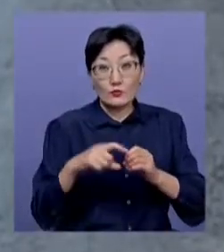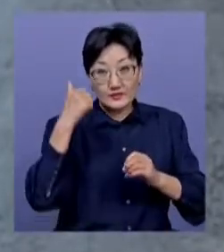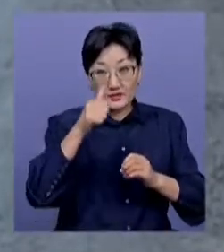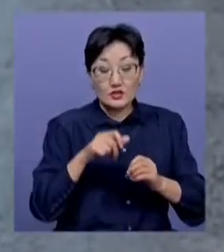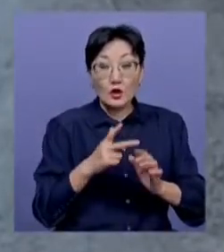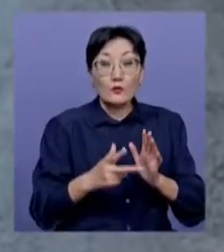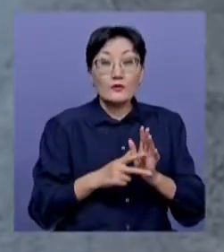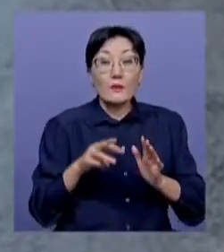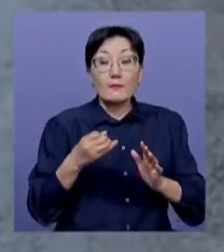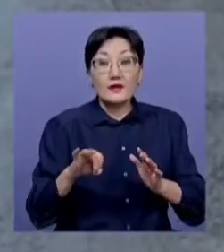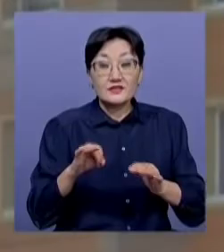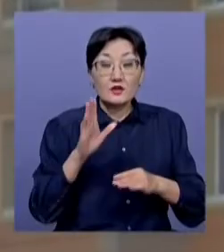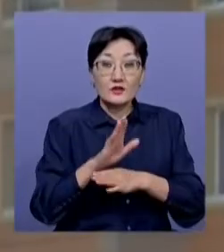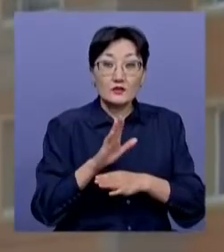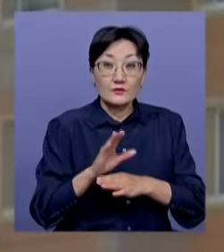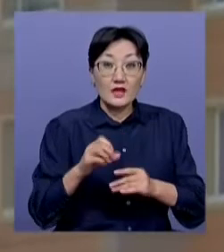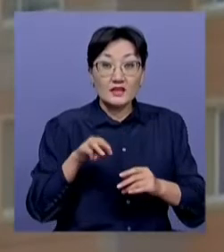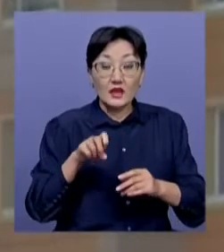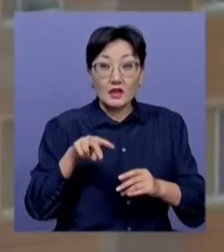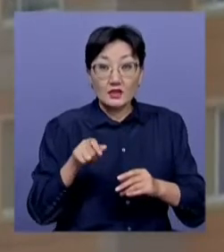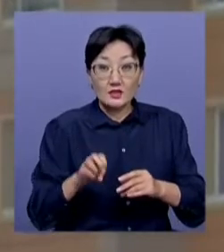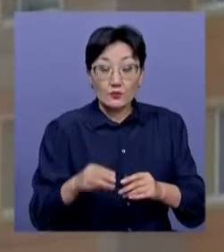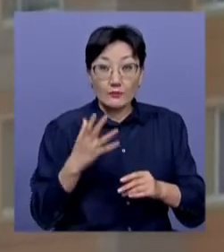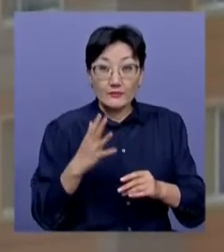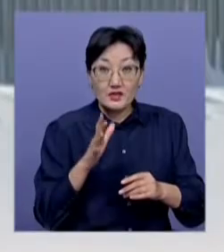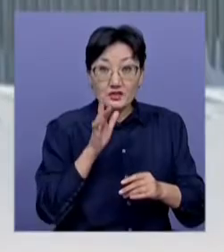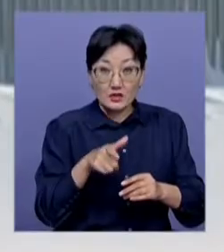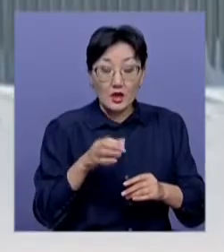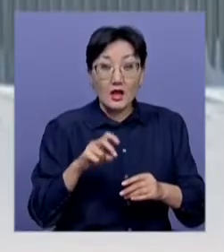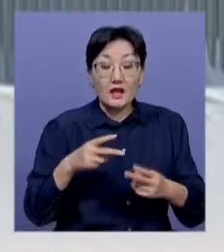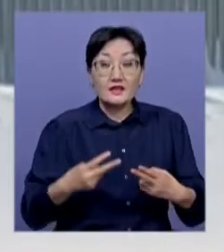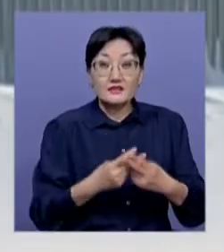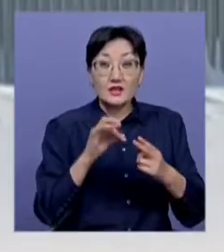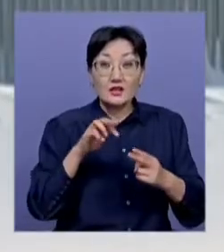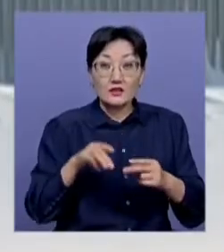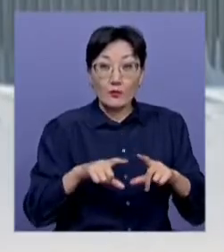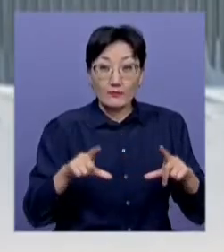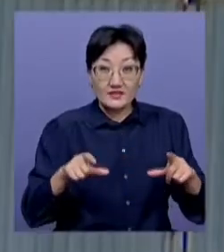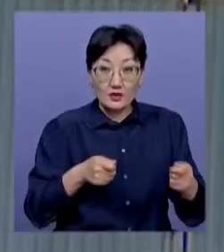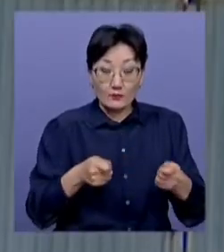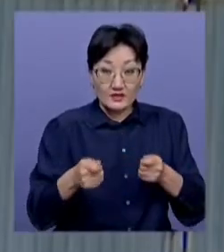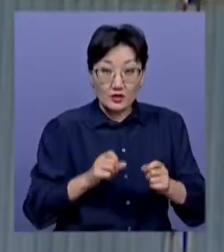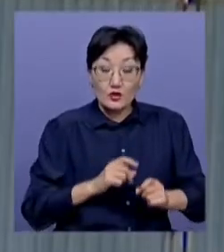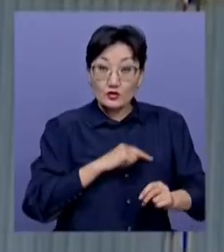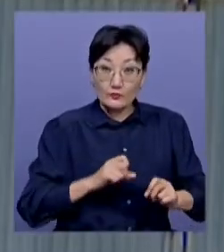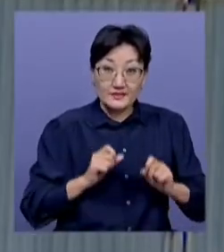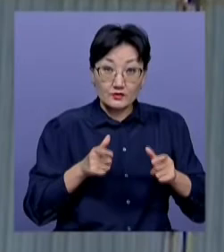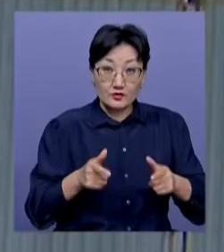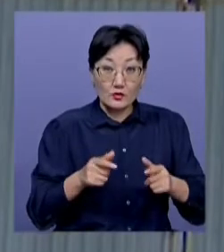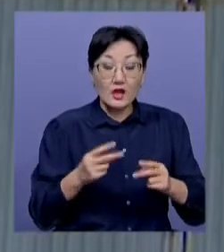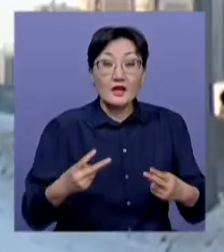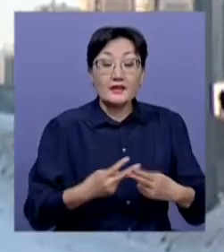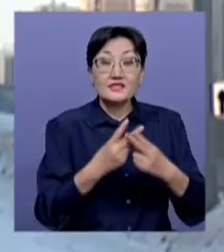жылғы 18 мамырдағы қаулысымен Талғат Ардан 5 жыл мерзімге Астана ЛРТ басқарма төрағасы болып тағайындалған. Бұған дейін ол